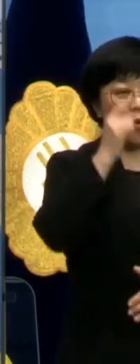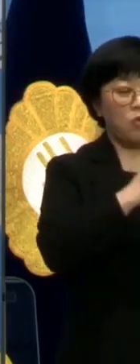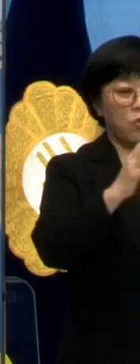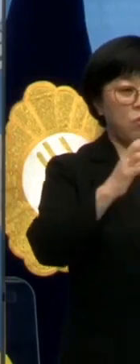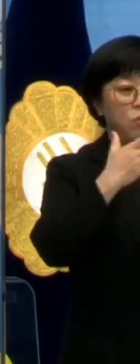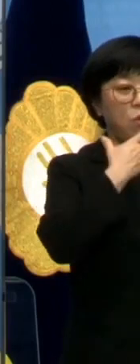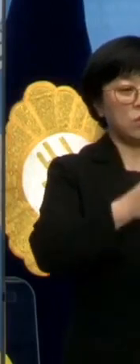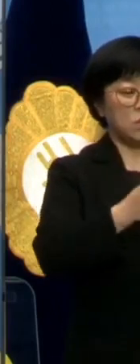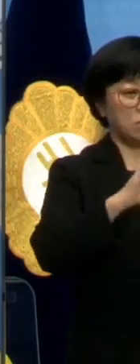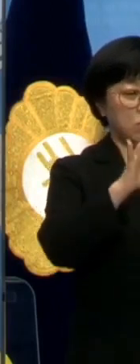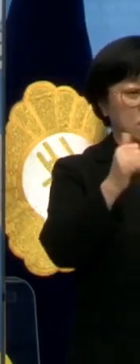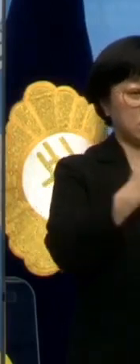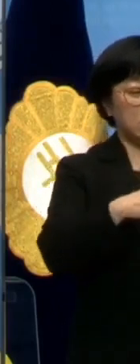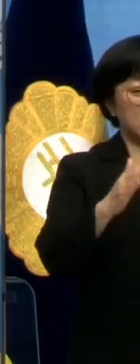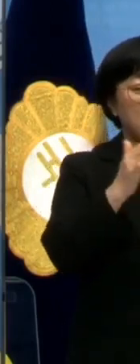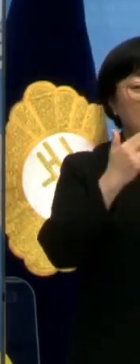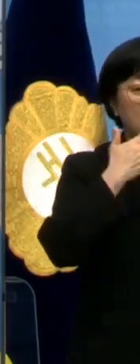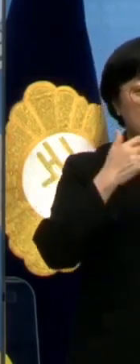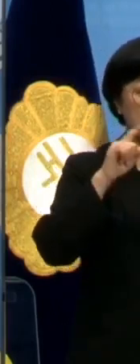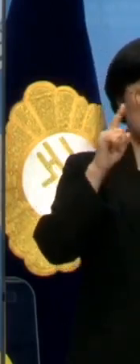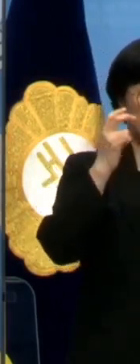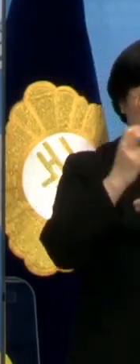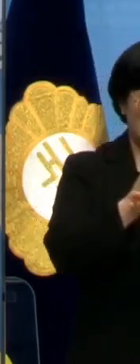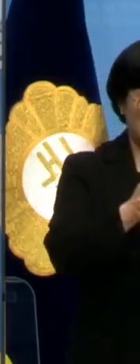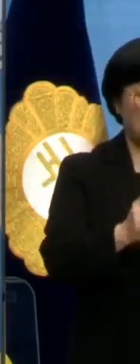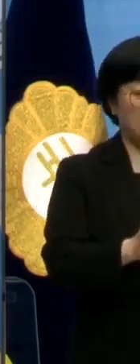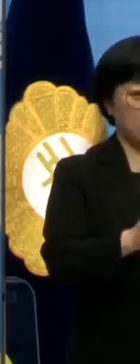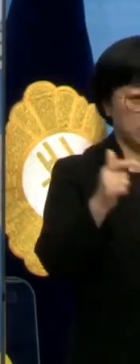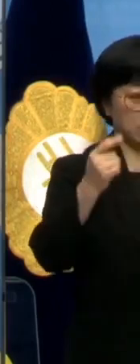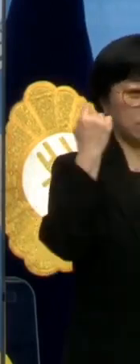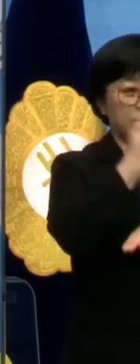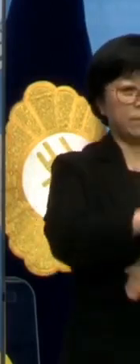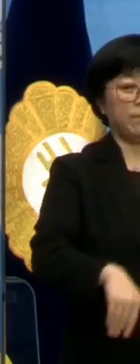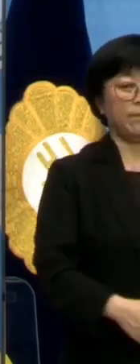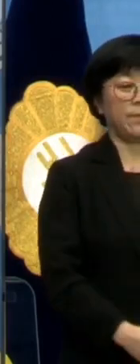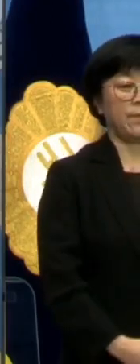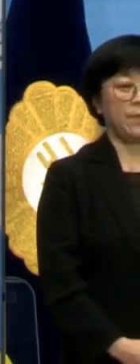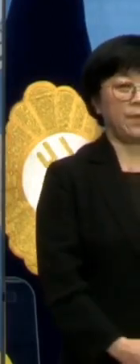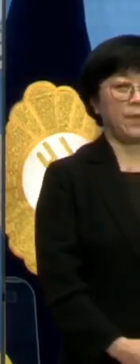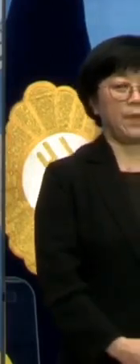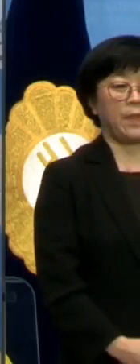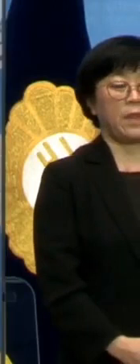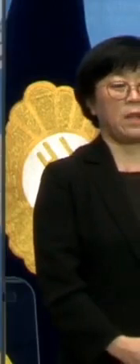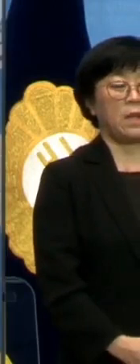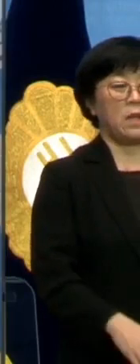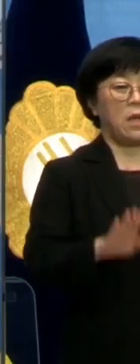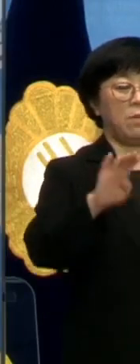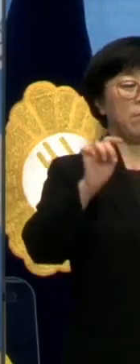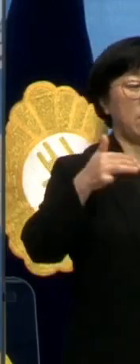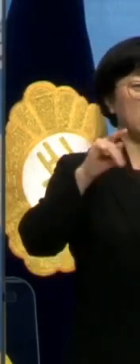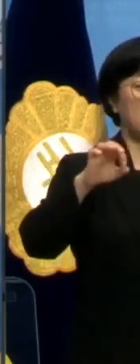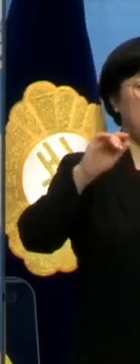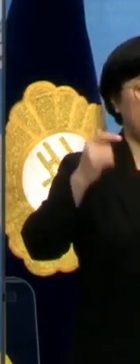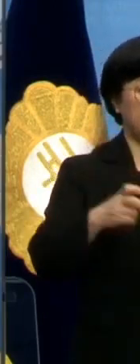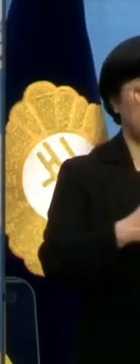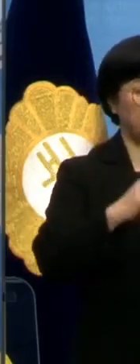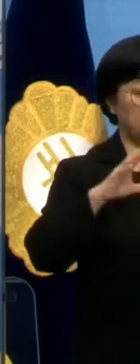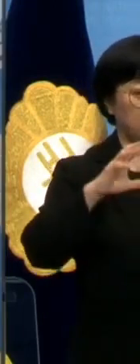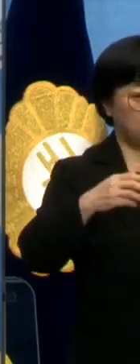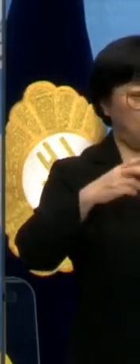없는 서민들을 위한 주거보조금 제도로 확장해 가야 합니다. 변창흠 신임 국토부 장관은